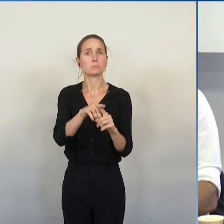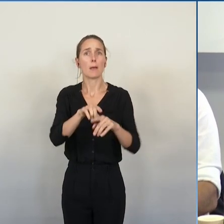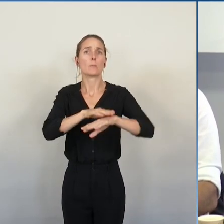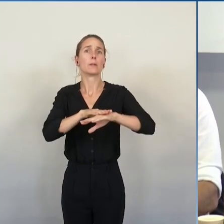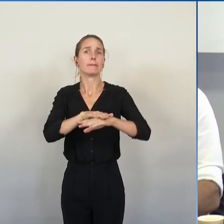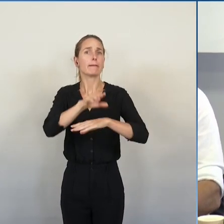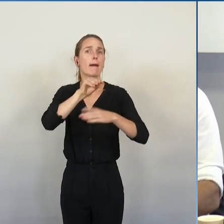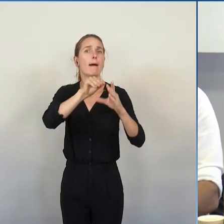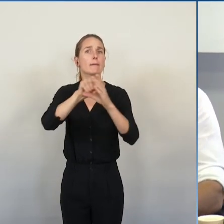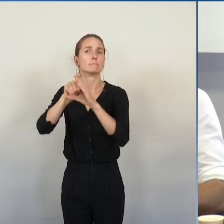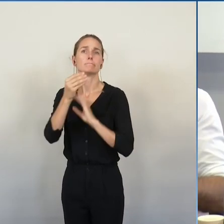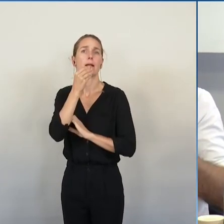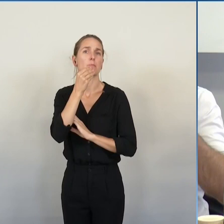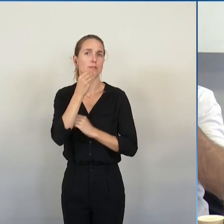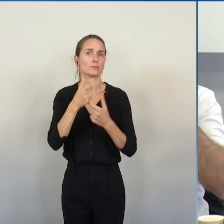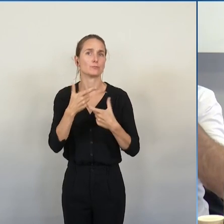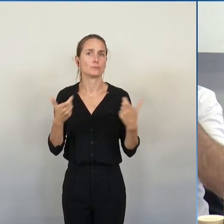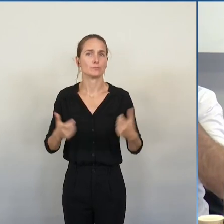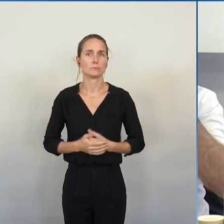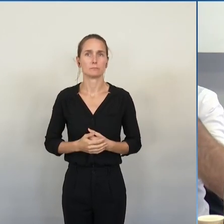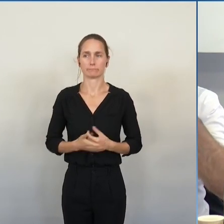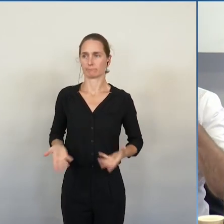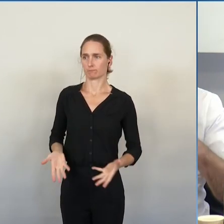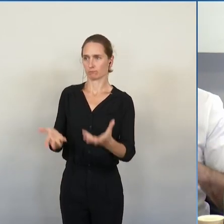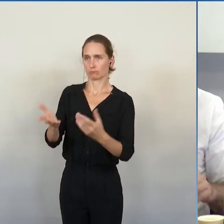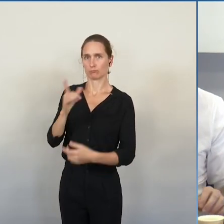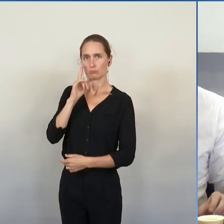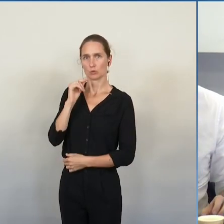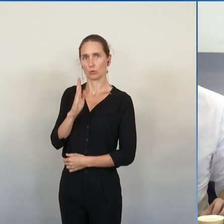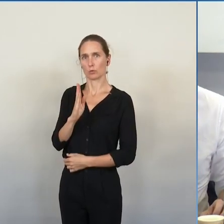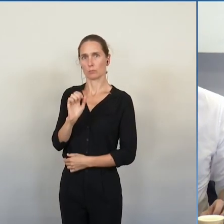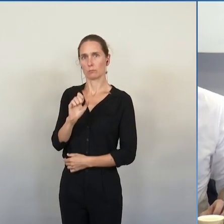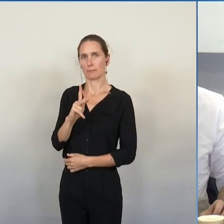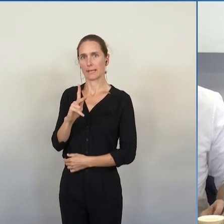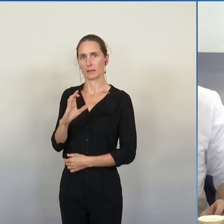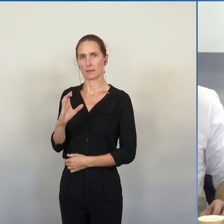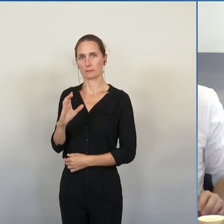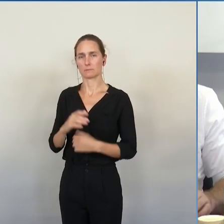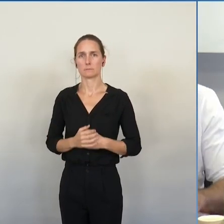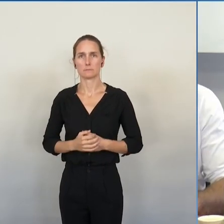et c'est Monsieur bac je crois qui nous la